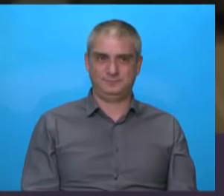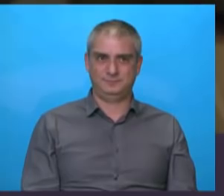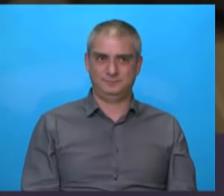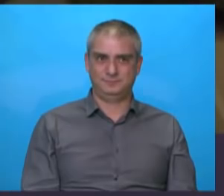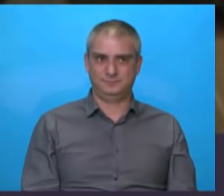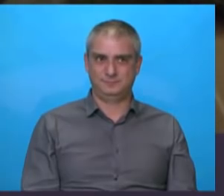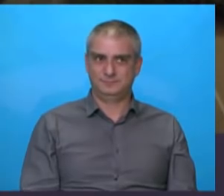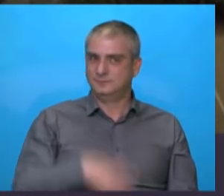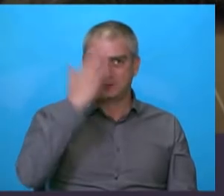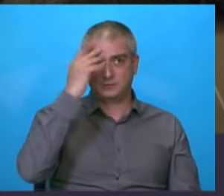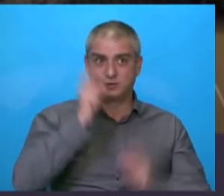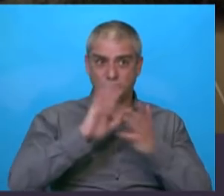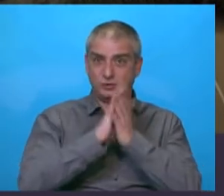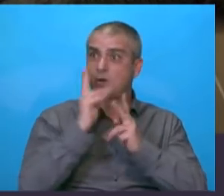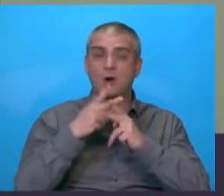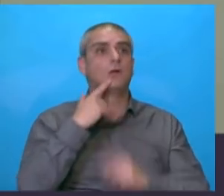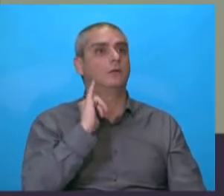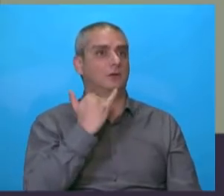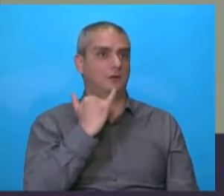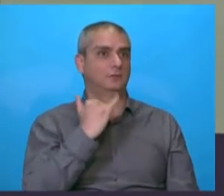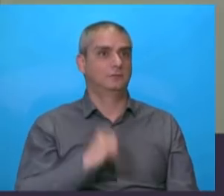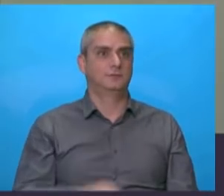אתה מכיר אנשים שחלו? כן.